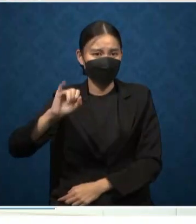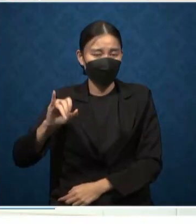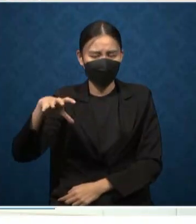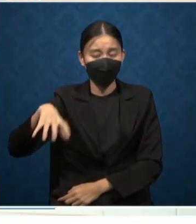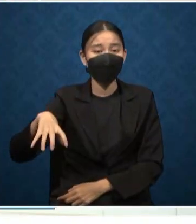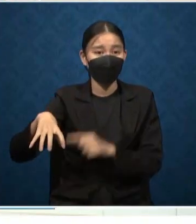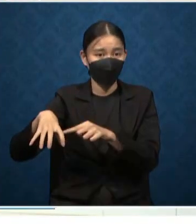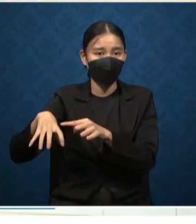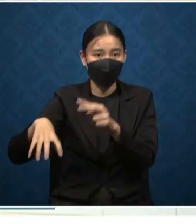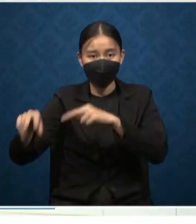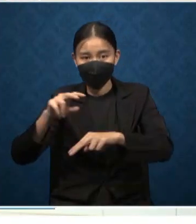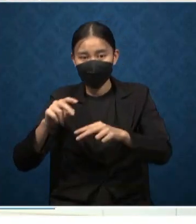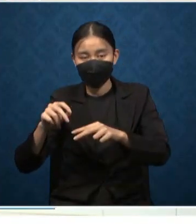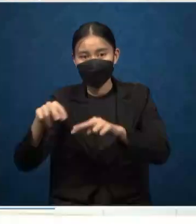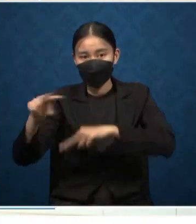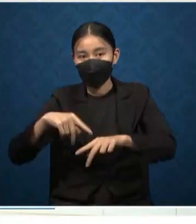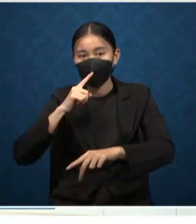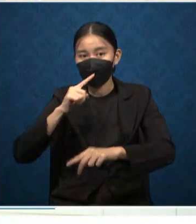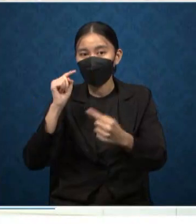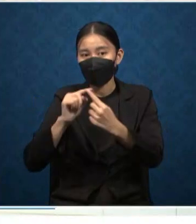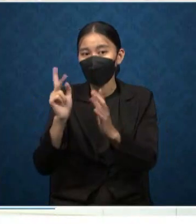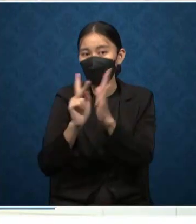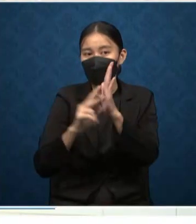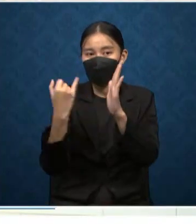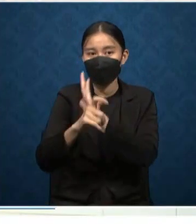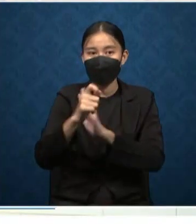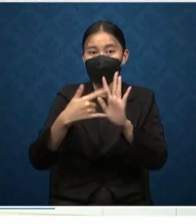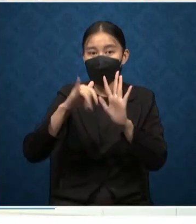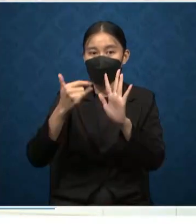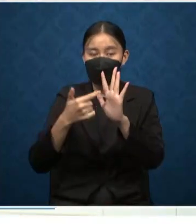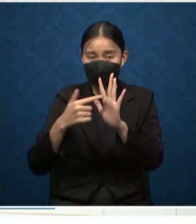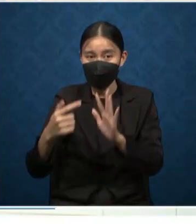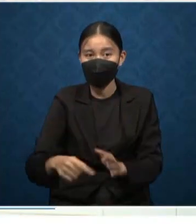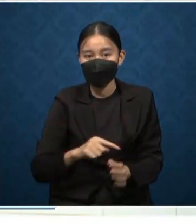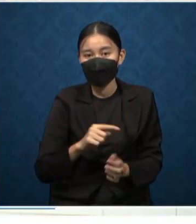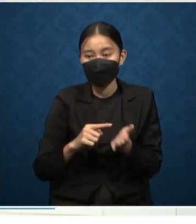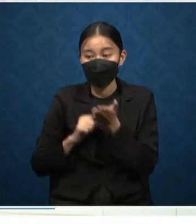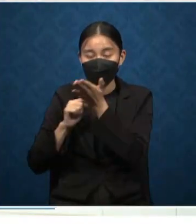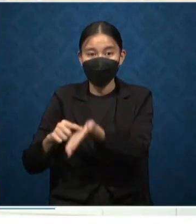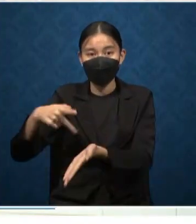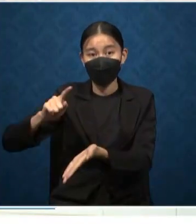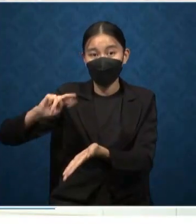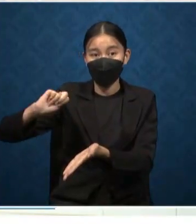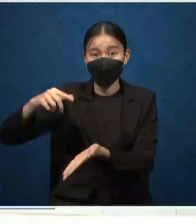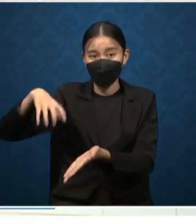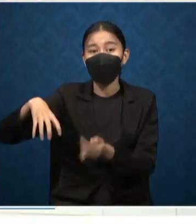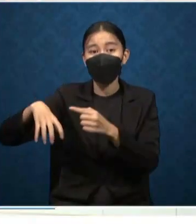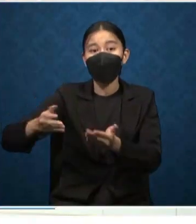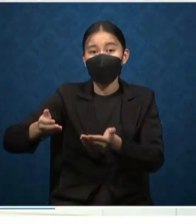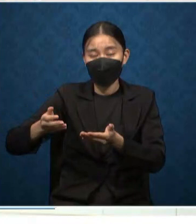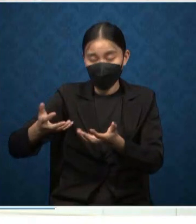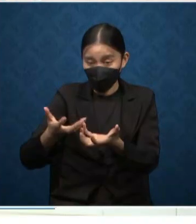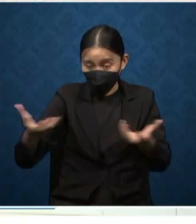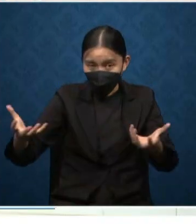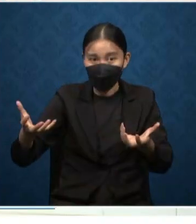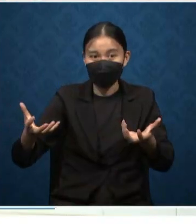ที่เริมเินการในข้อหาทางอายาแล้วกมีการรายงานมาที่ประประงามก็มีการยึ